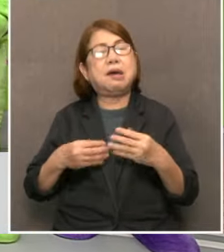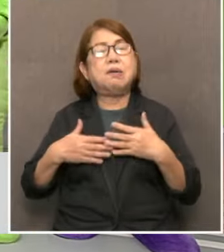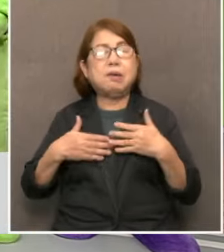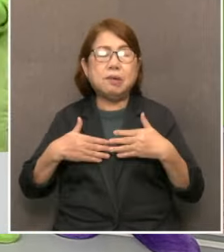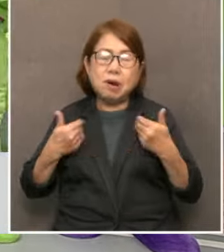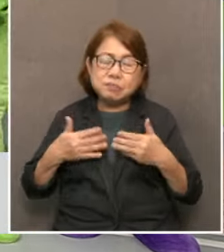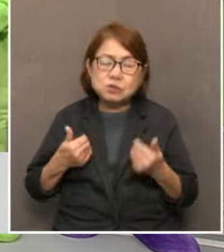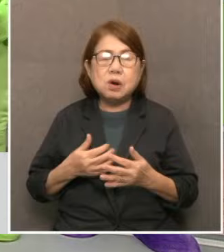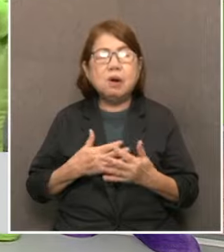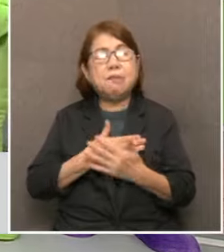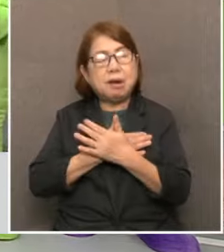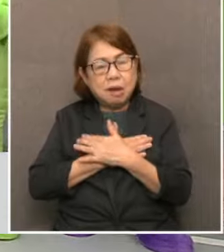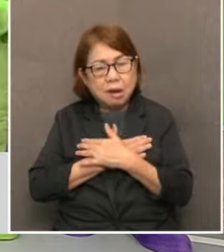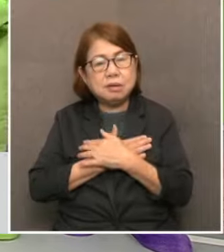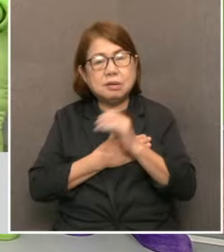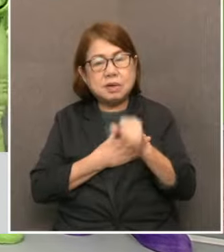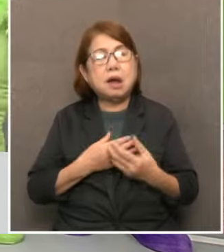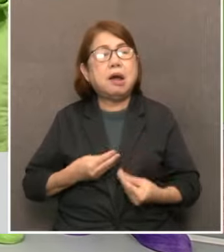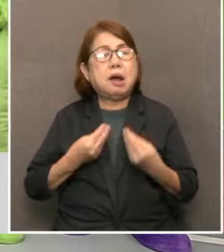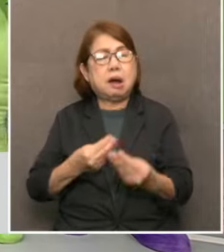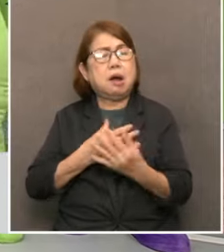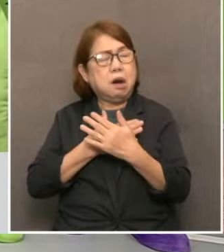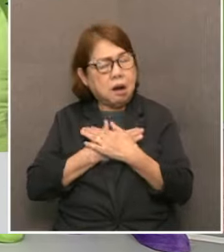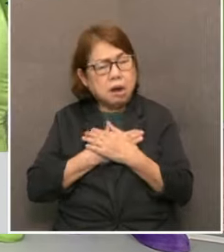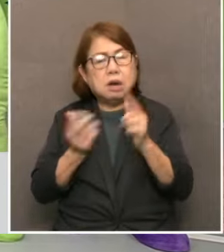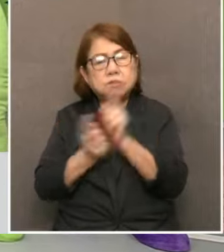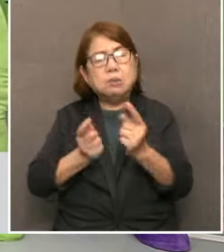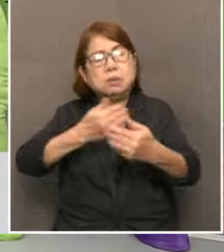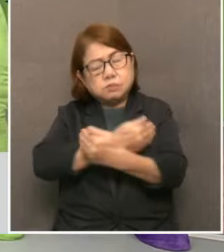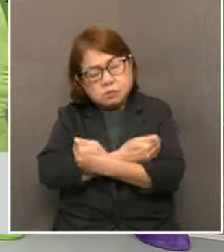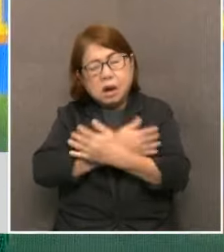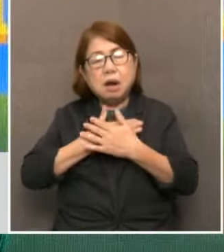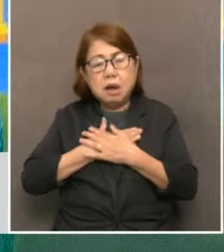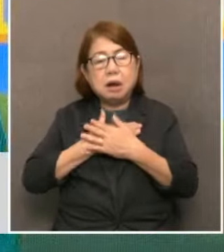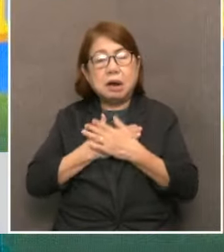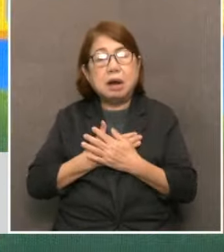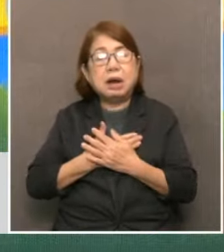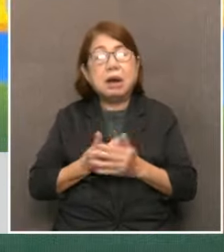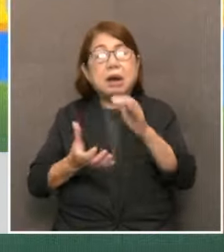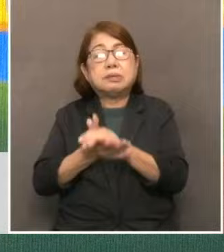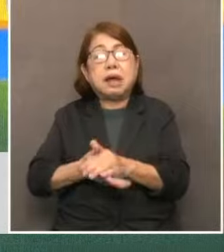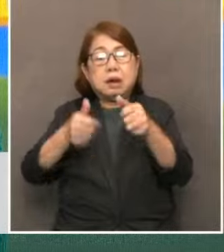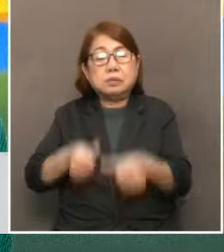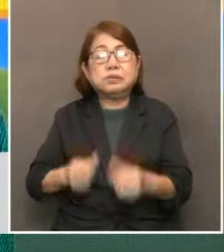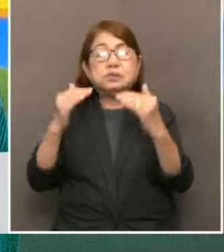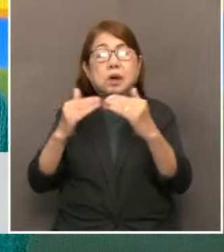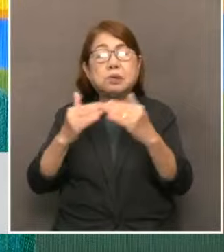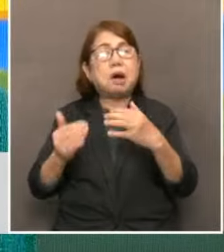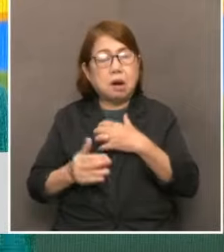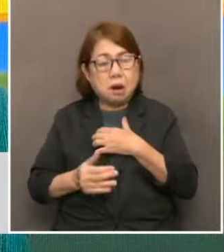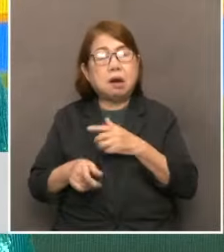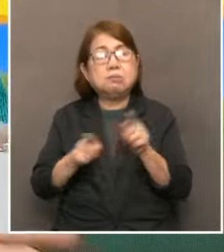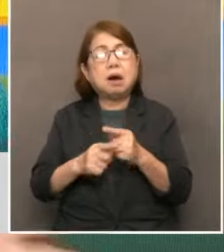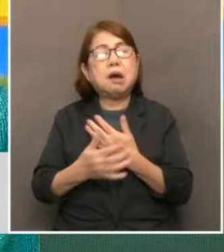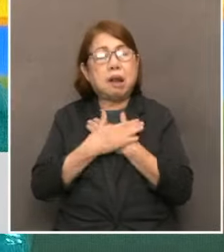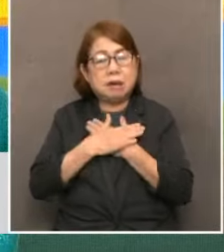มันมันเป็นสิ่งที่ดีอยู่แล้วเพราเราอยากให้ LoveWinทำอะไรก็อยากให้เลินทั้งนั้นโดยเฉพาะเรื่องสมรสเท่าเทียมเราก็อยากได้เช่นกันเพราะมันก็แสดงออกความรักเช่นกันใช่